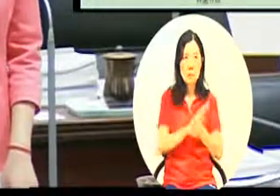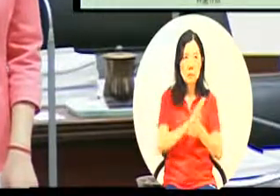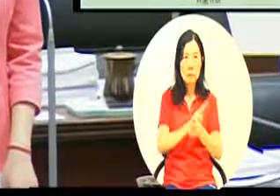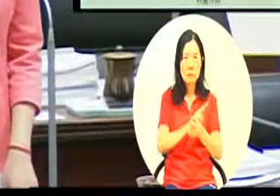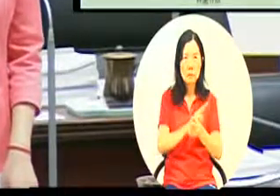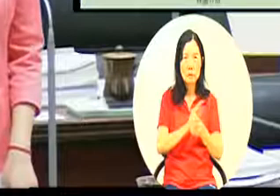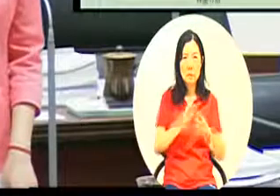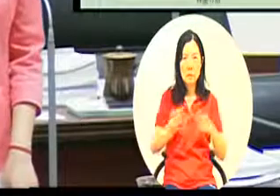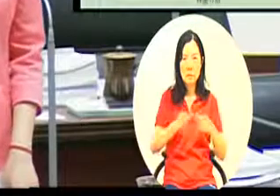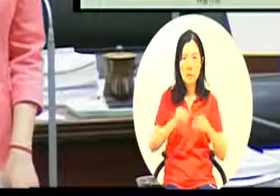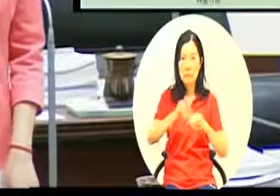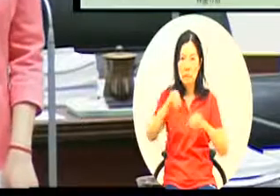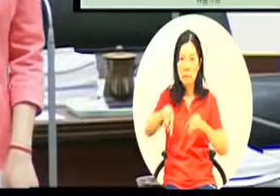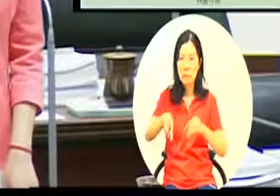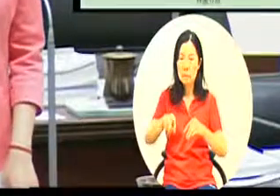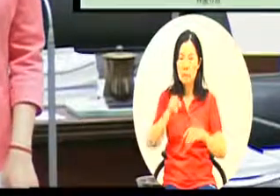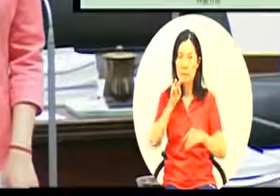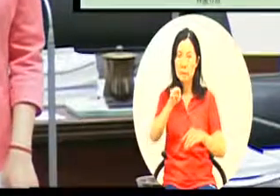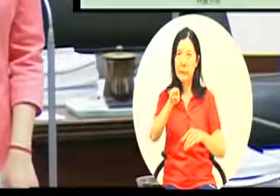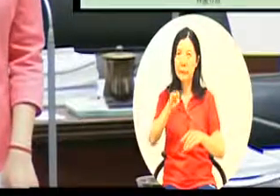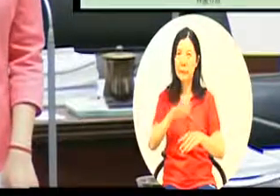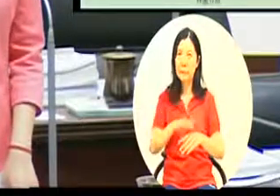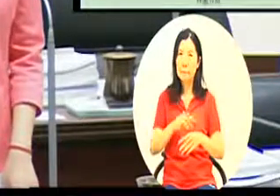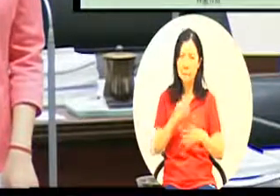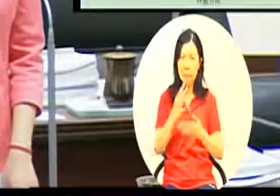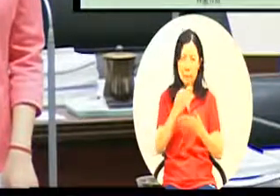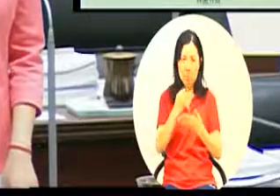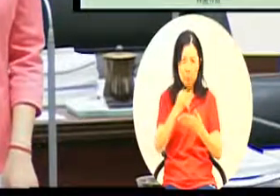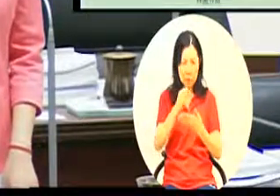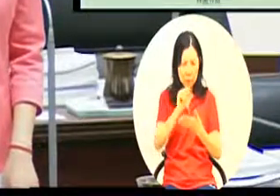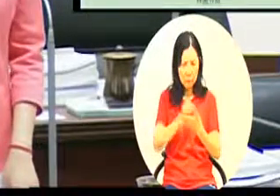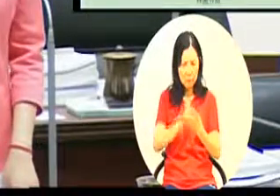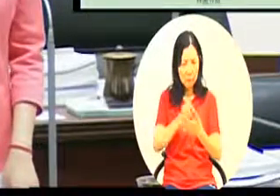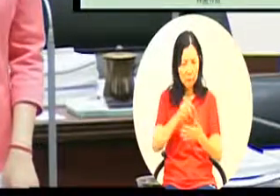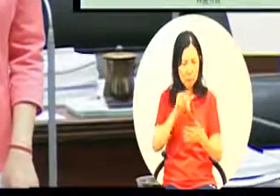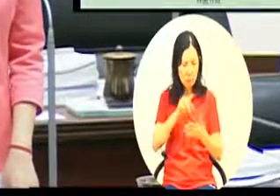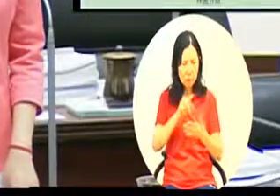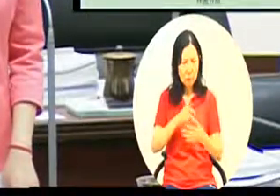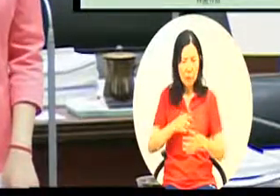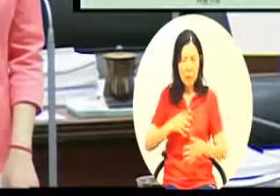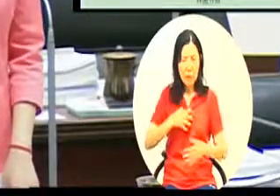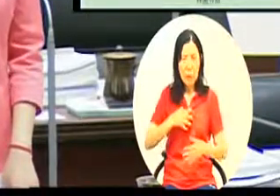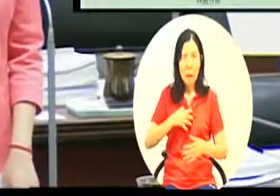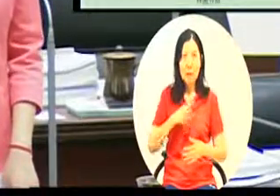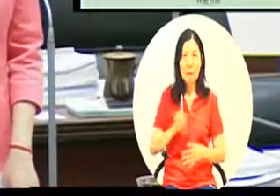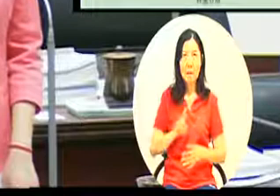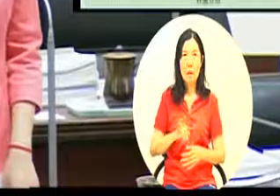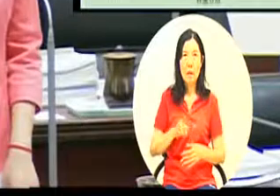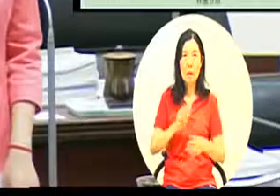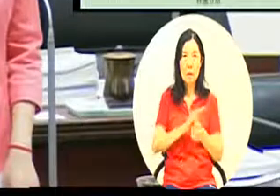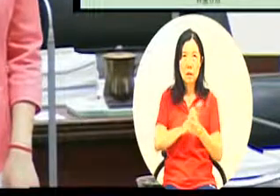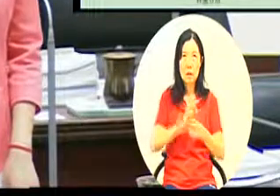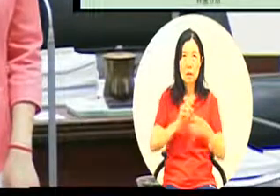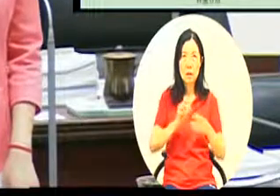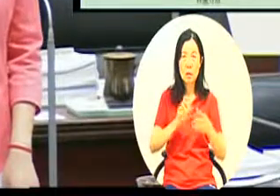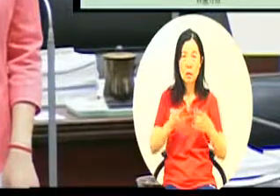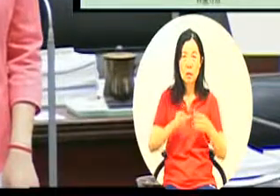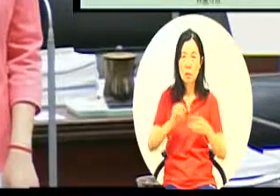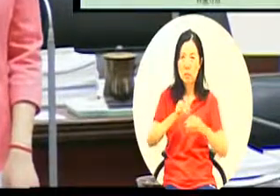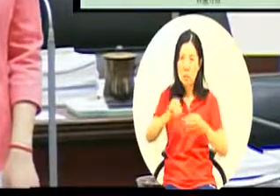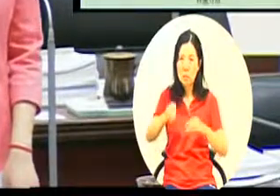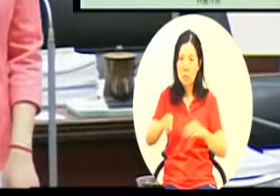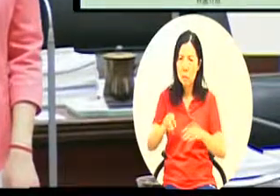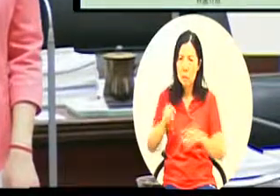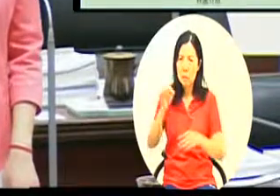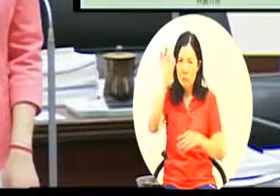为例，我看到这个数字，我也吓一跳。还要我们的林园分局，他们要怎么去约车，